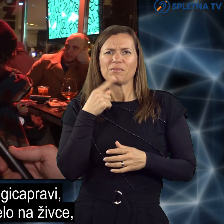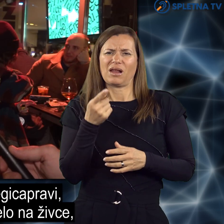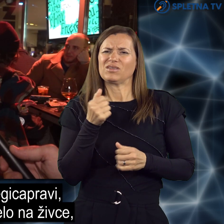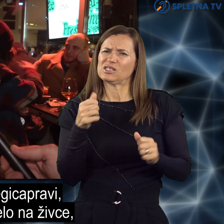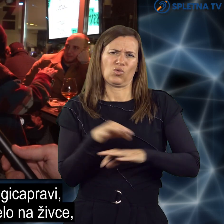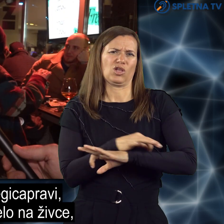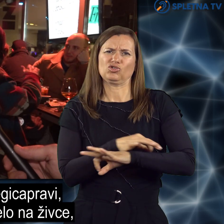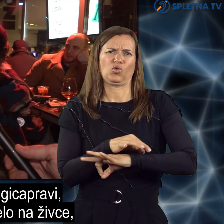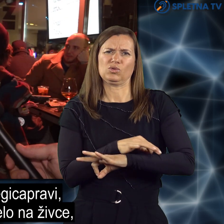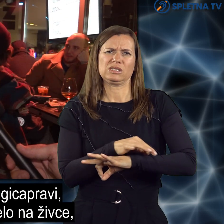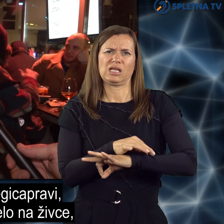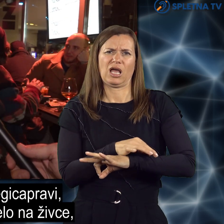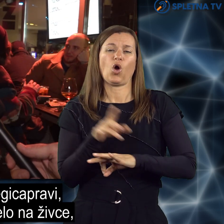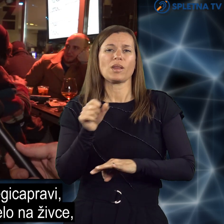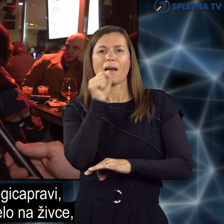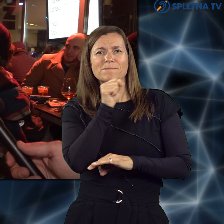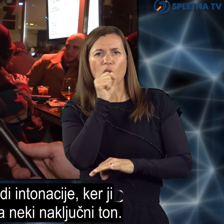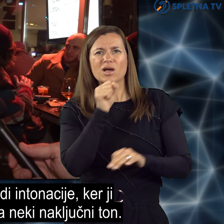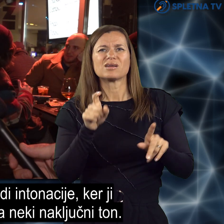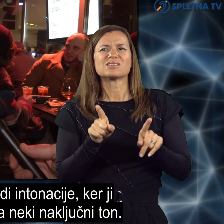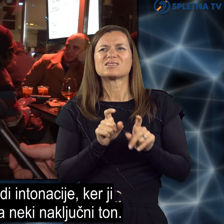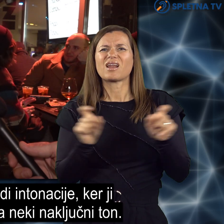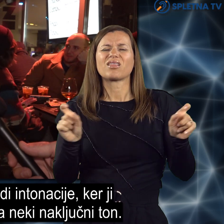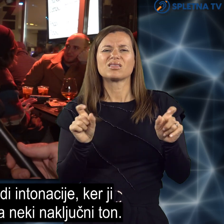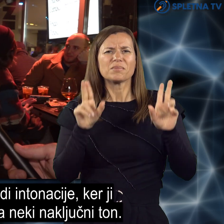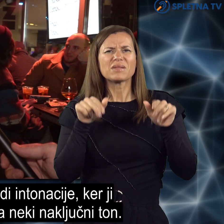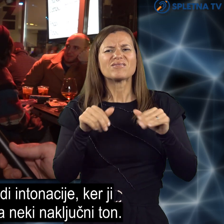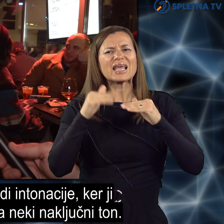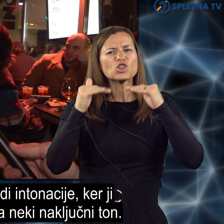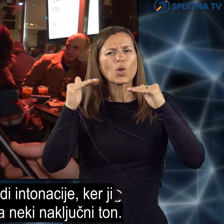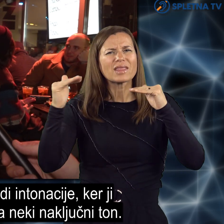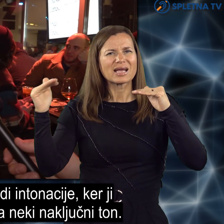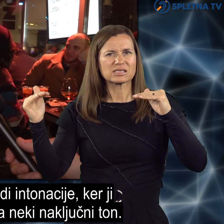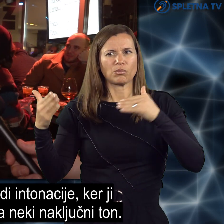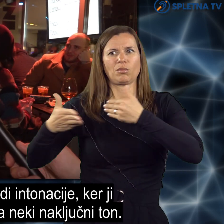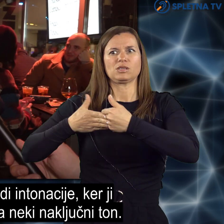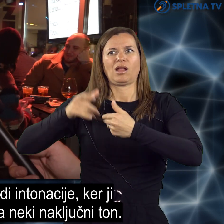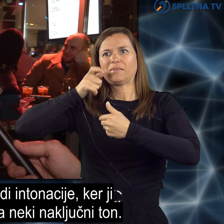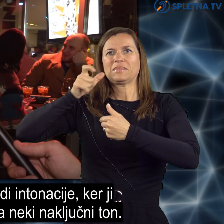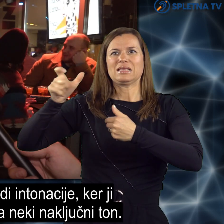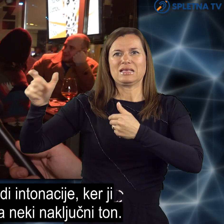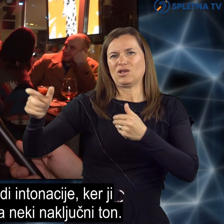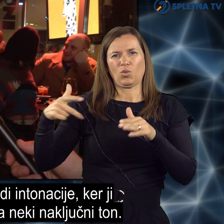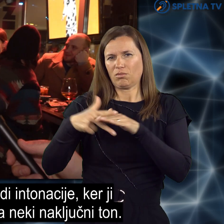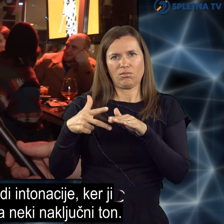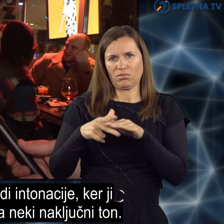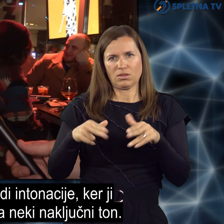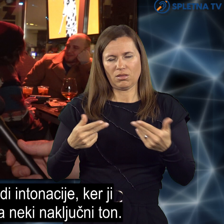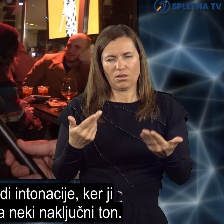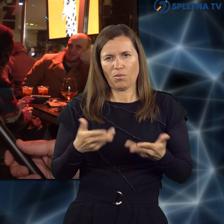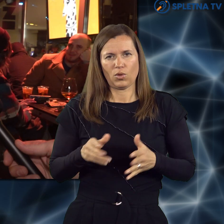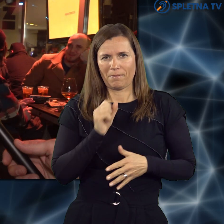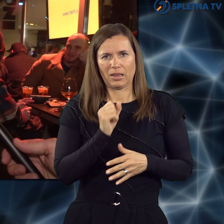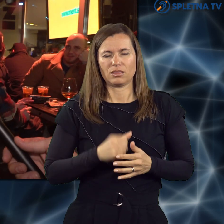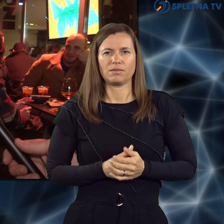Ena kolegica pravi, da je ful na živce, ker poje, ne, zaradi intonacije, ker izkoz tam piska nek random